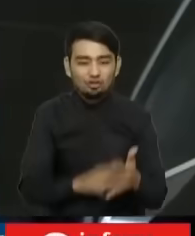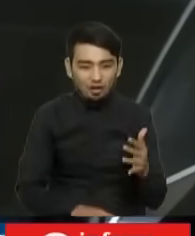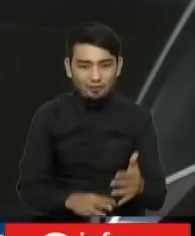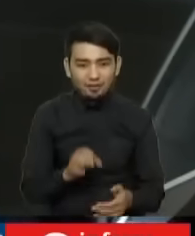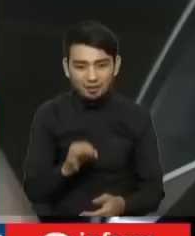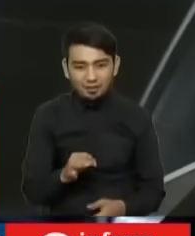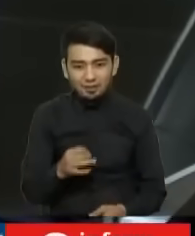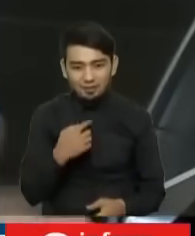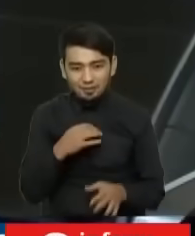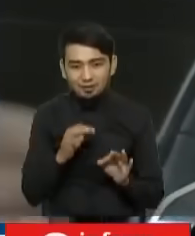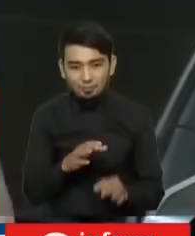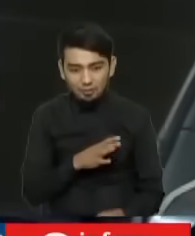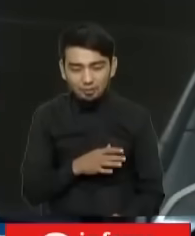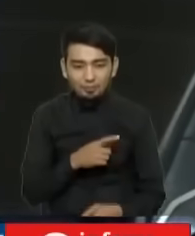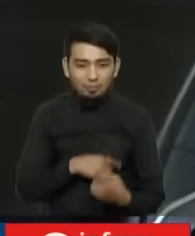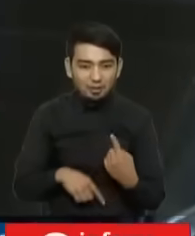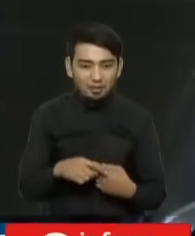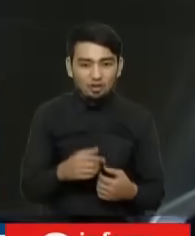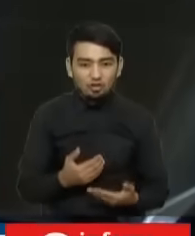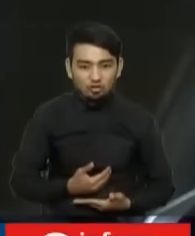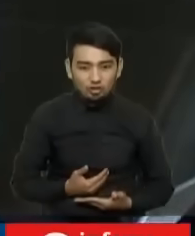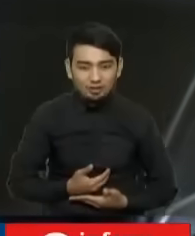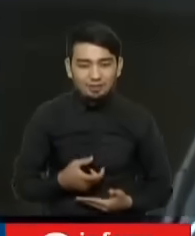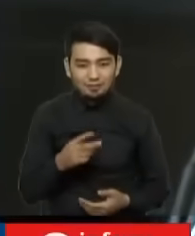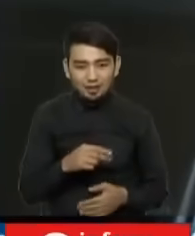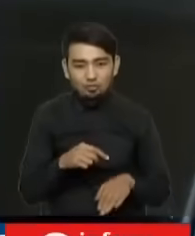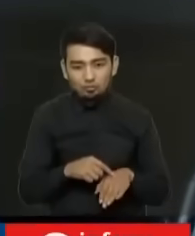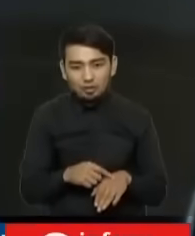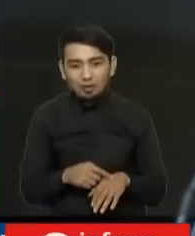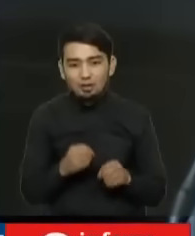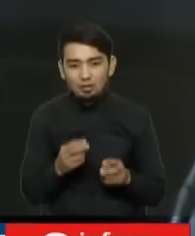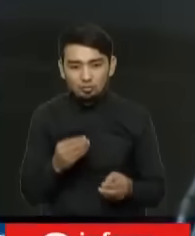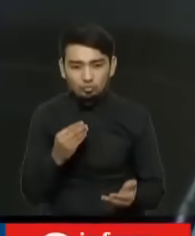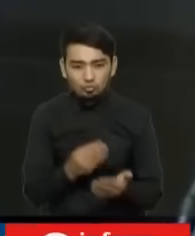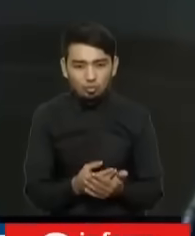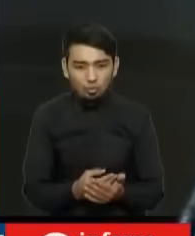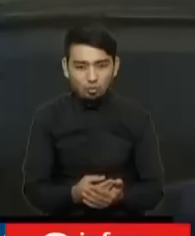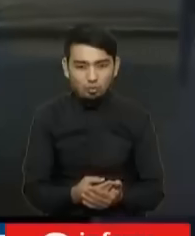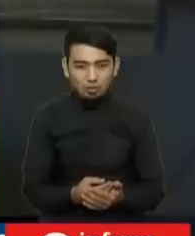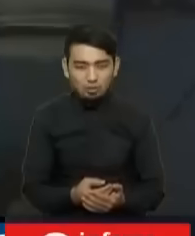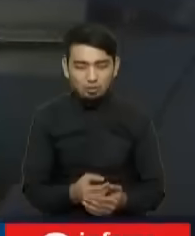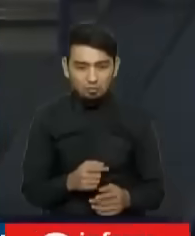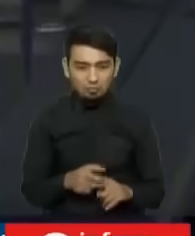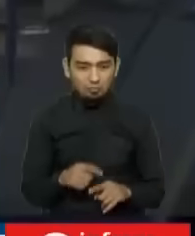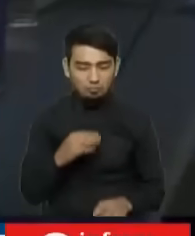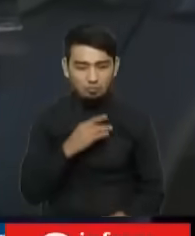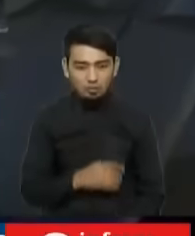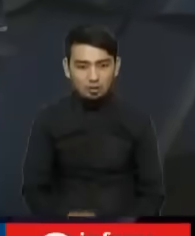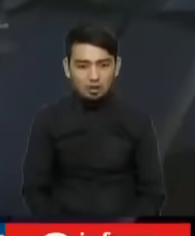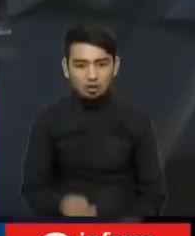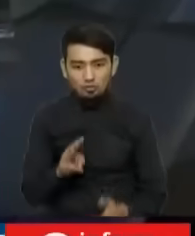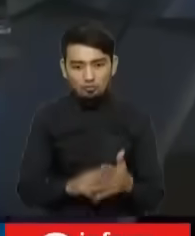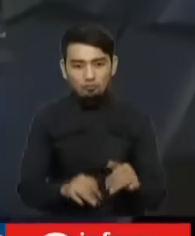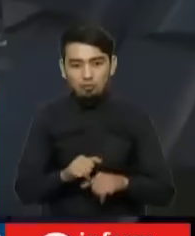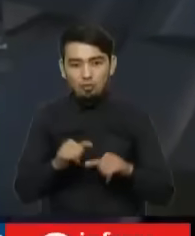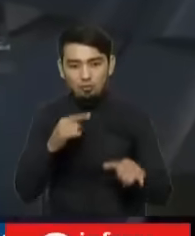А это потом у меня, без него мы сюрприз не жадаем за балансто, хм, чили шеркотку. Это штраф такой вид уже